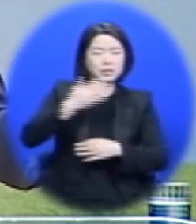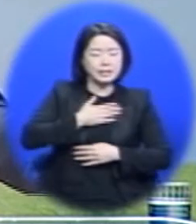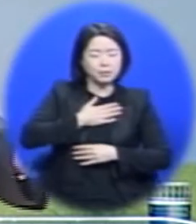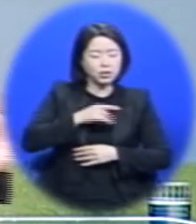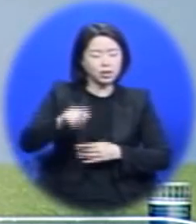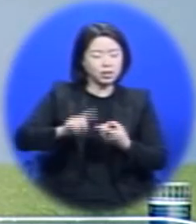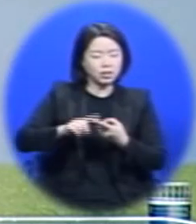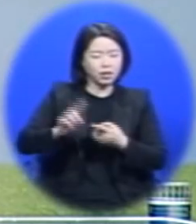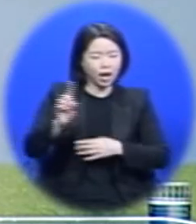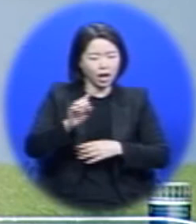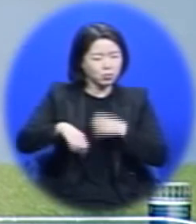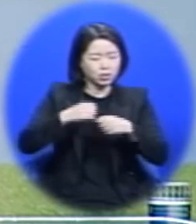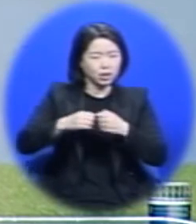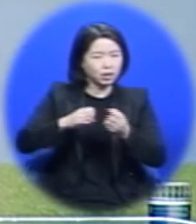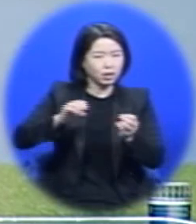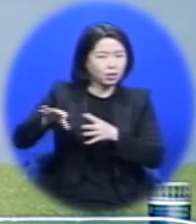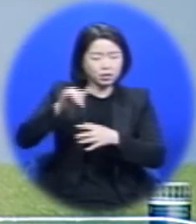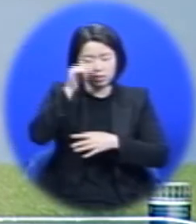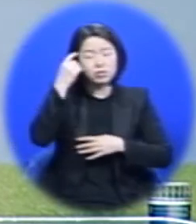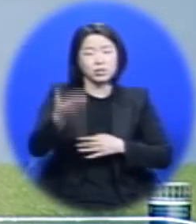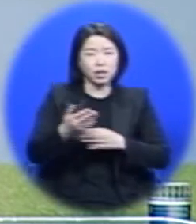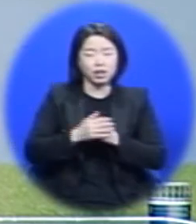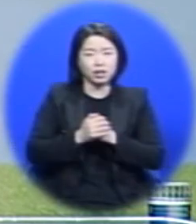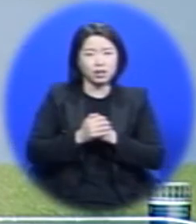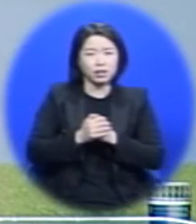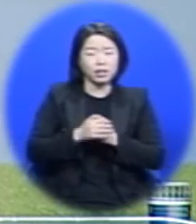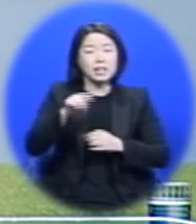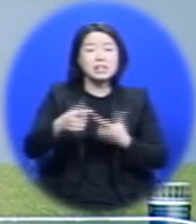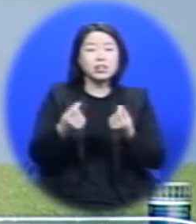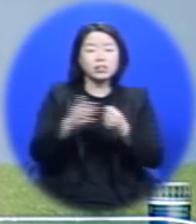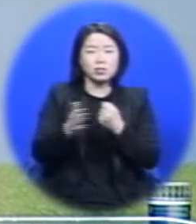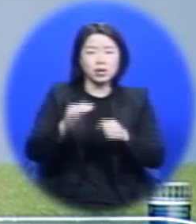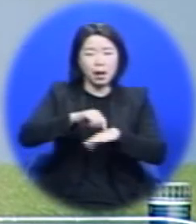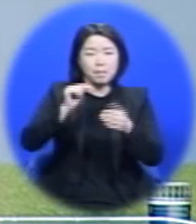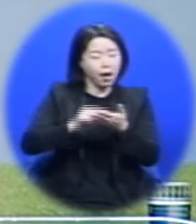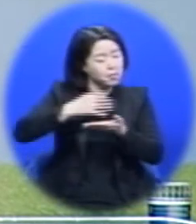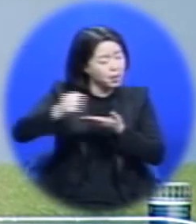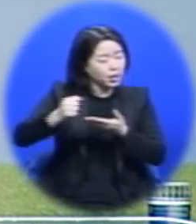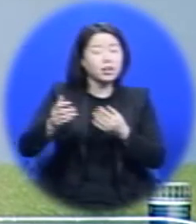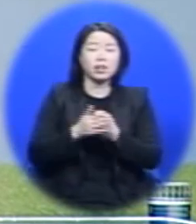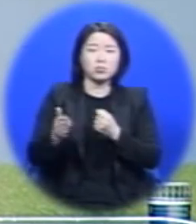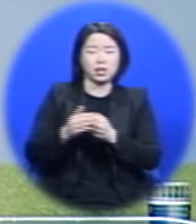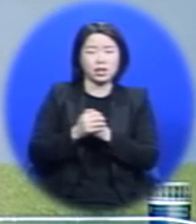그냥 아무렇지도 않게 넘어가는 것이었을까? 그것 때문에 마음을 뺏겨버리니까